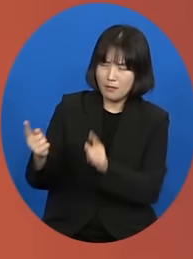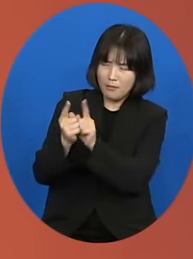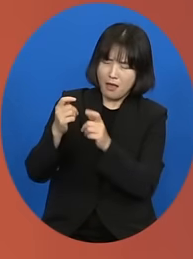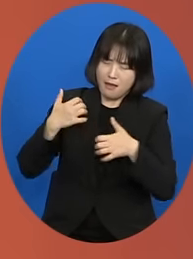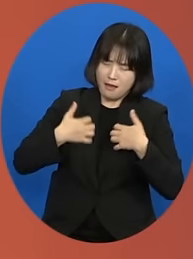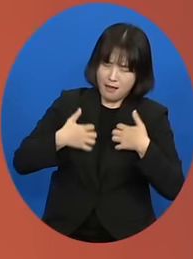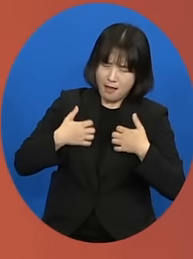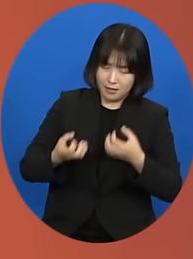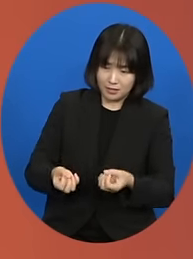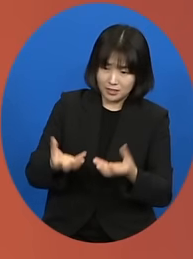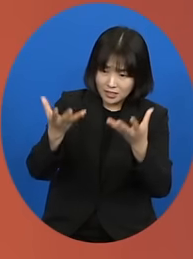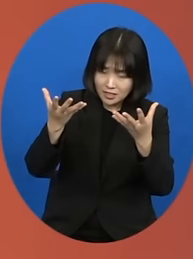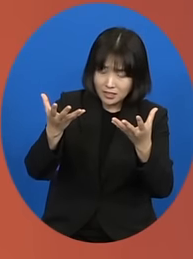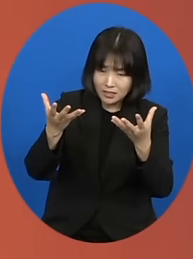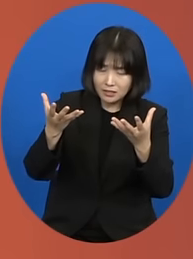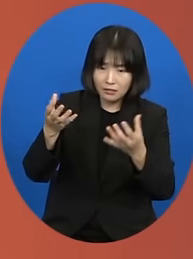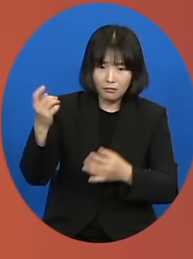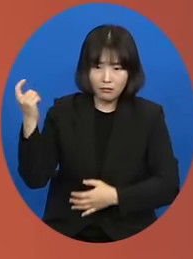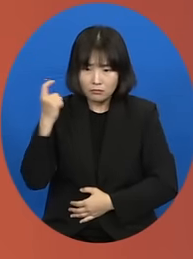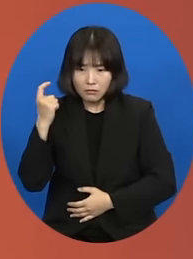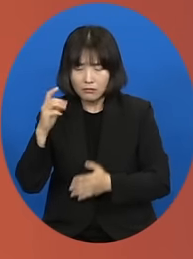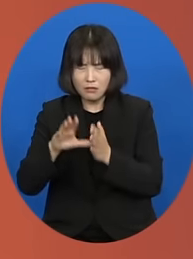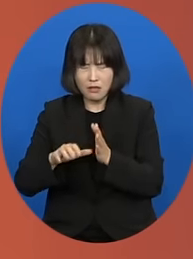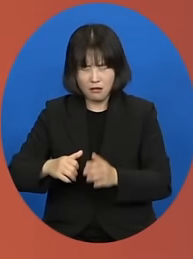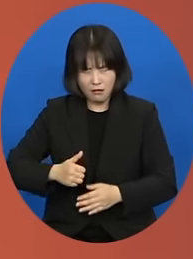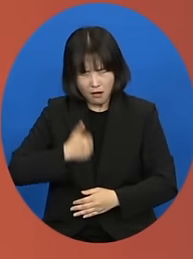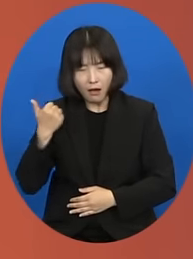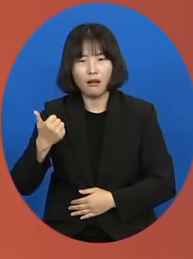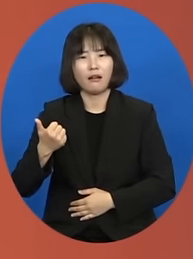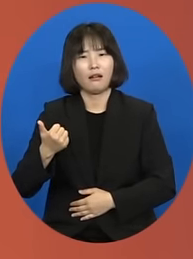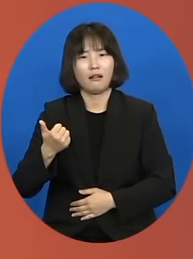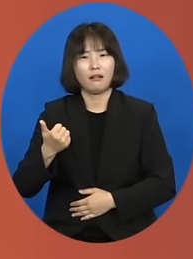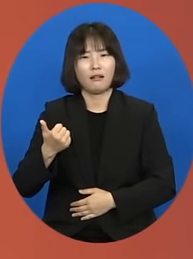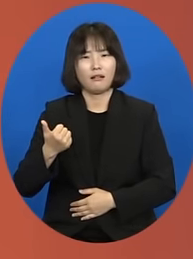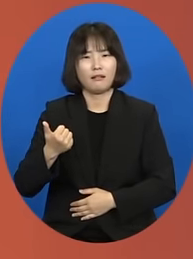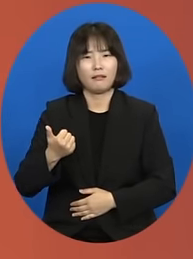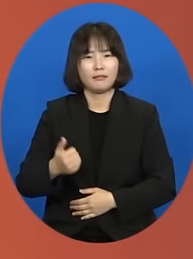듣는 순간 화가 팍 치밀어 올랐습니다.